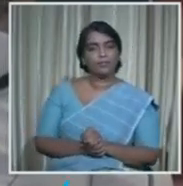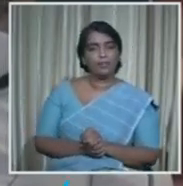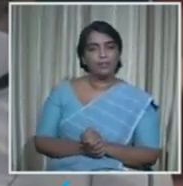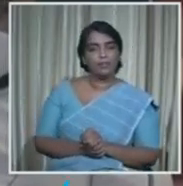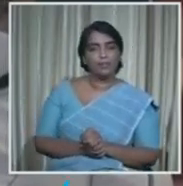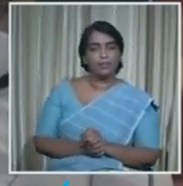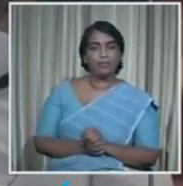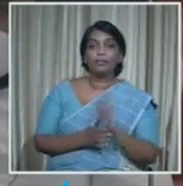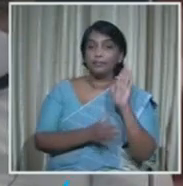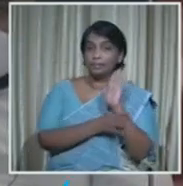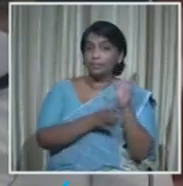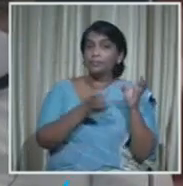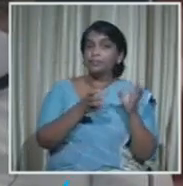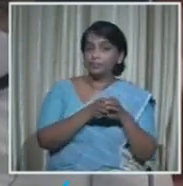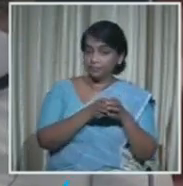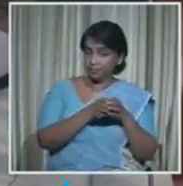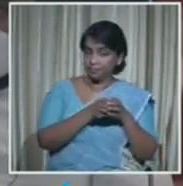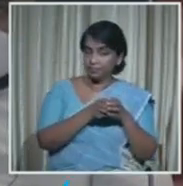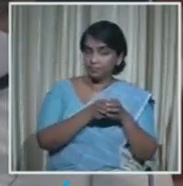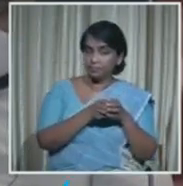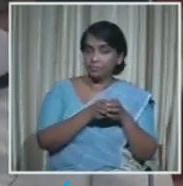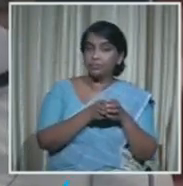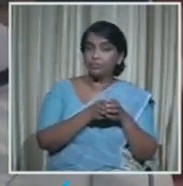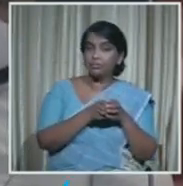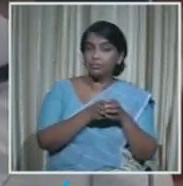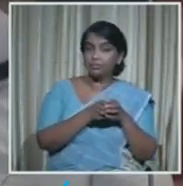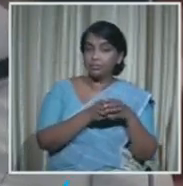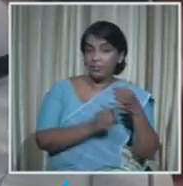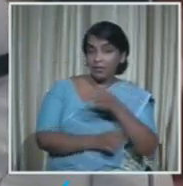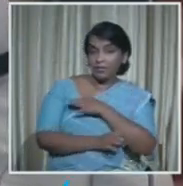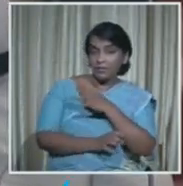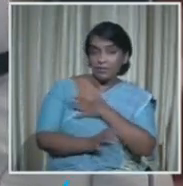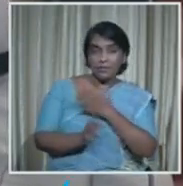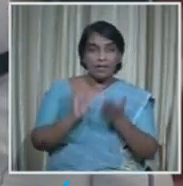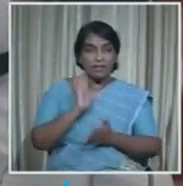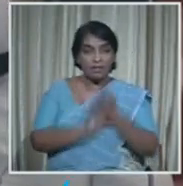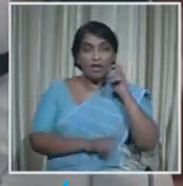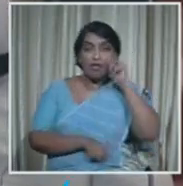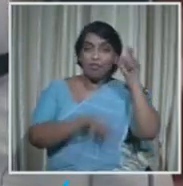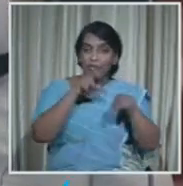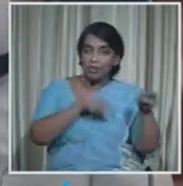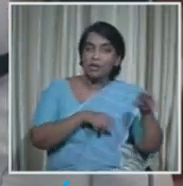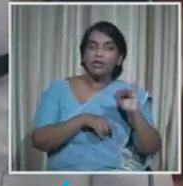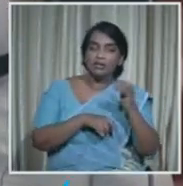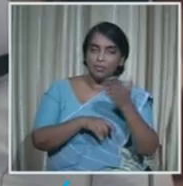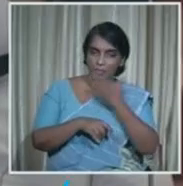ශ්‍රී ලංකා නිදහස් පක්ෂයේ ඒ කෘරත්වයේ වෛරයේ තියෙන පිරිස් වෙන්න පුළුවන්.